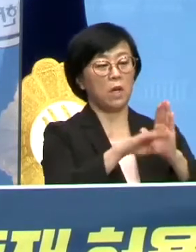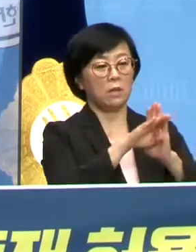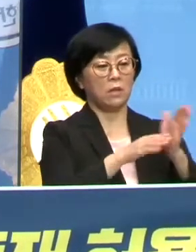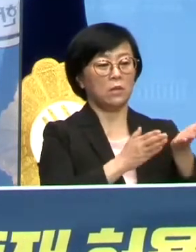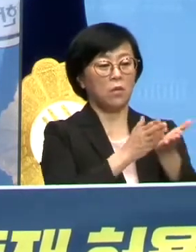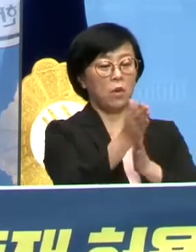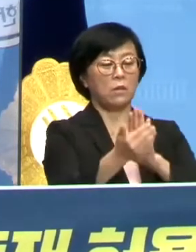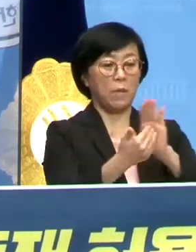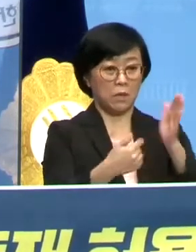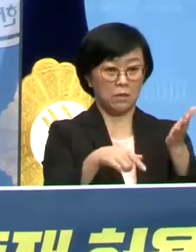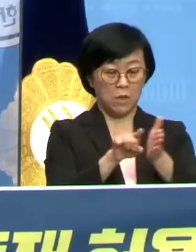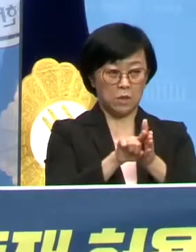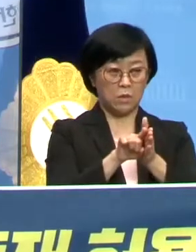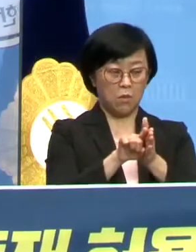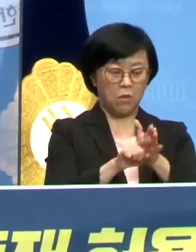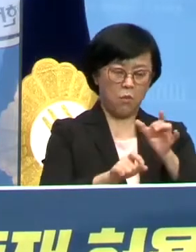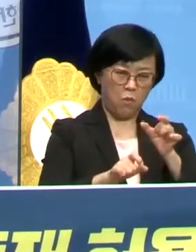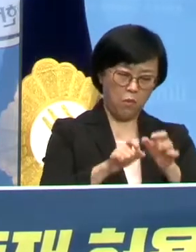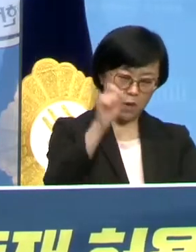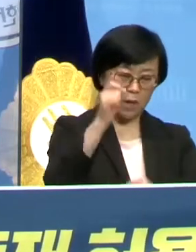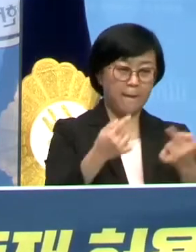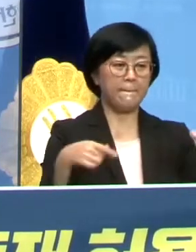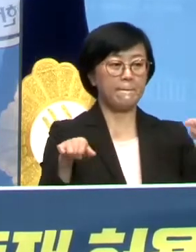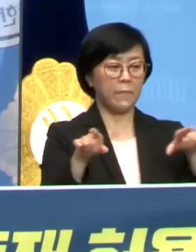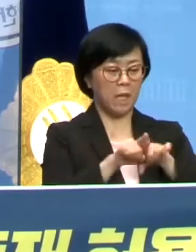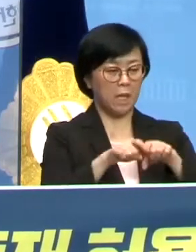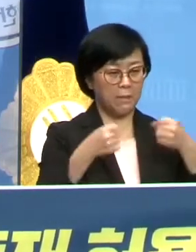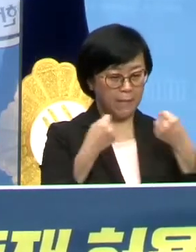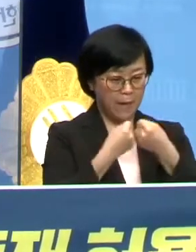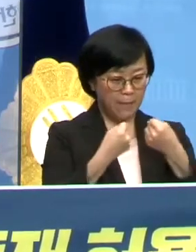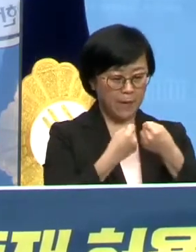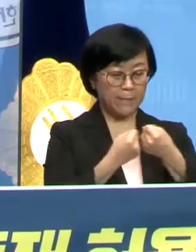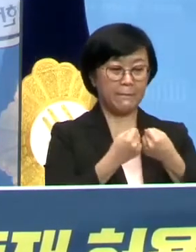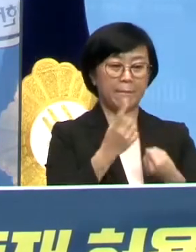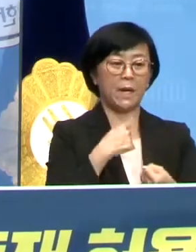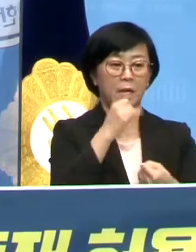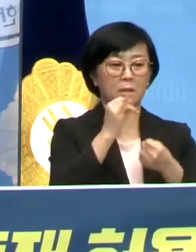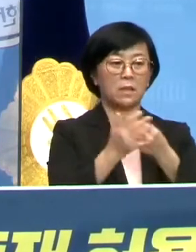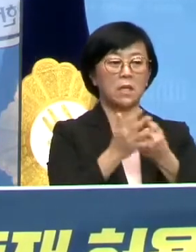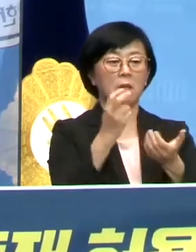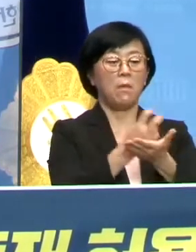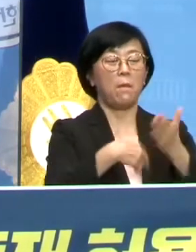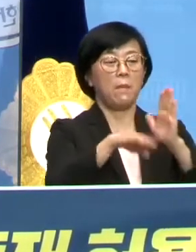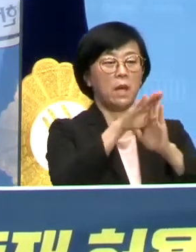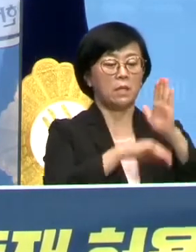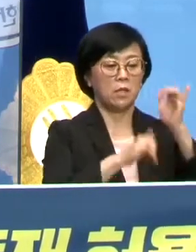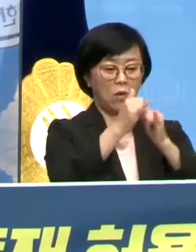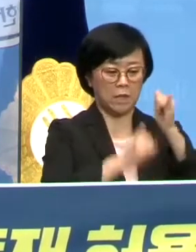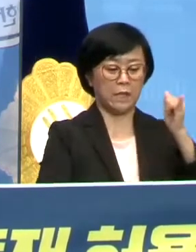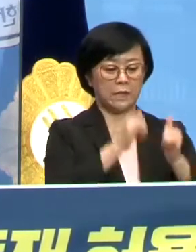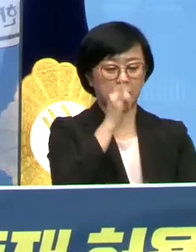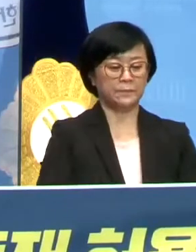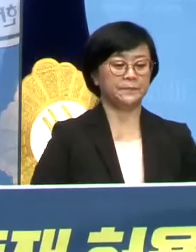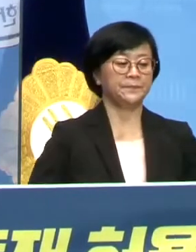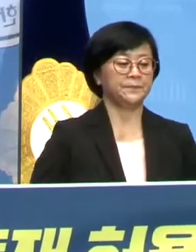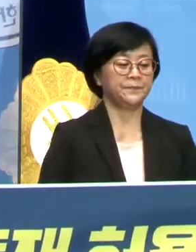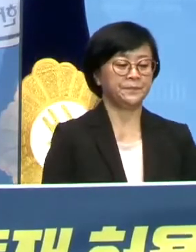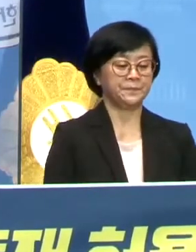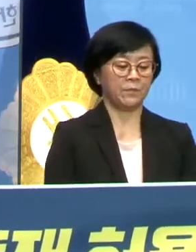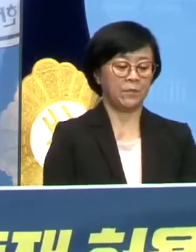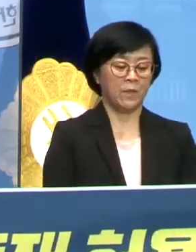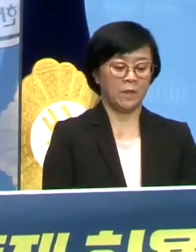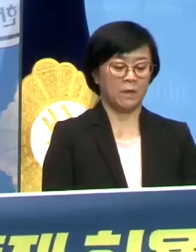통과를 저지하기 위해서 오랜 기간을 함께 치열하게 싸웠습니다 이 법안은 그런 역사가 있는 법 아닙니다